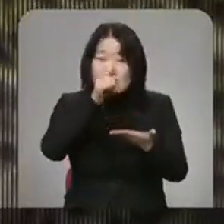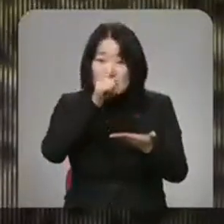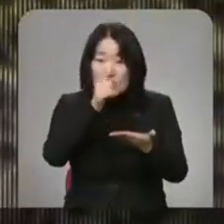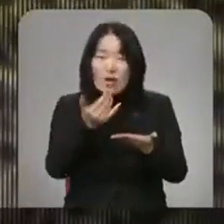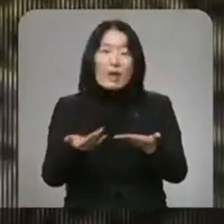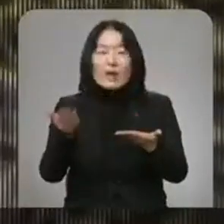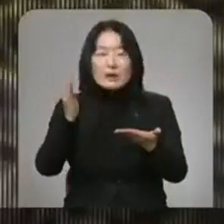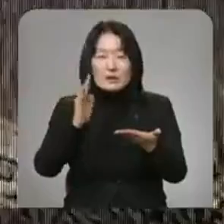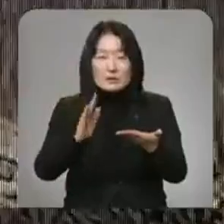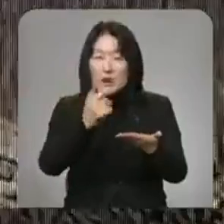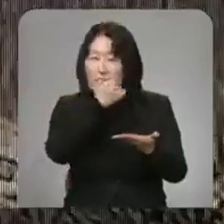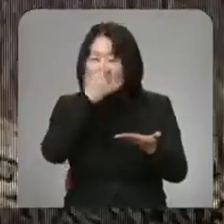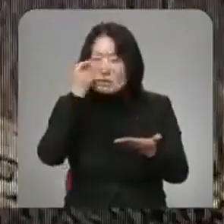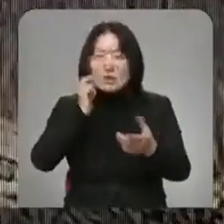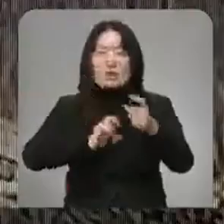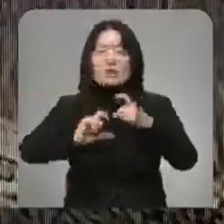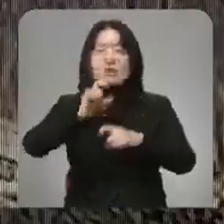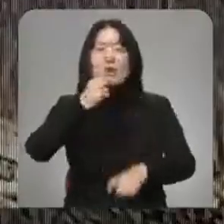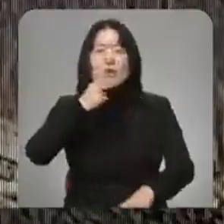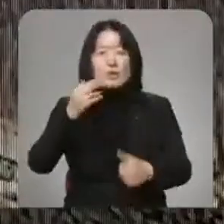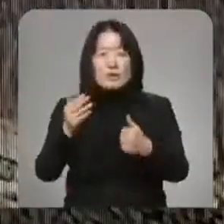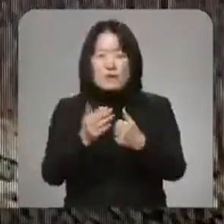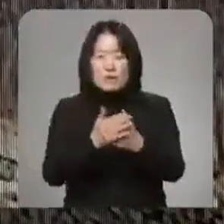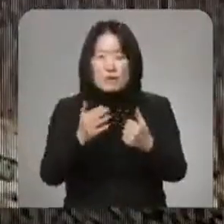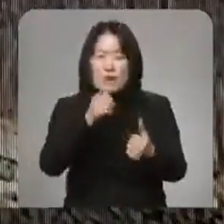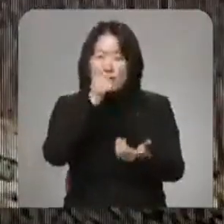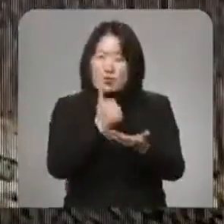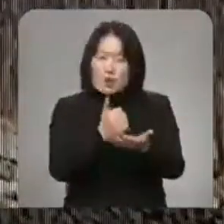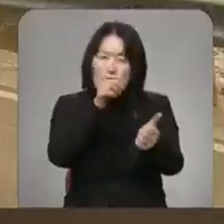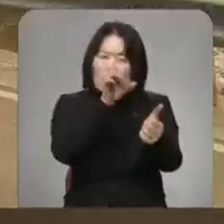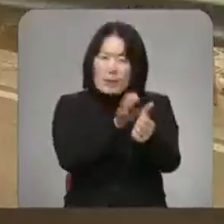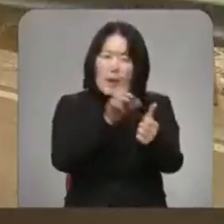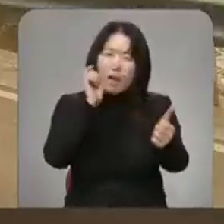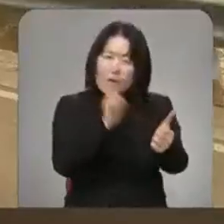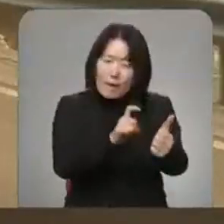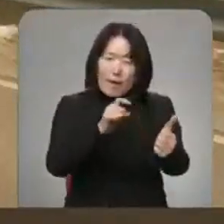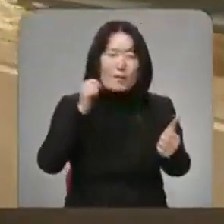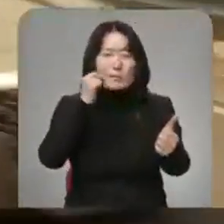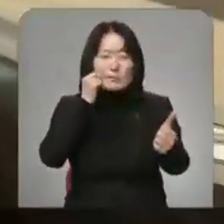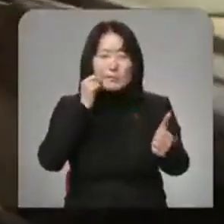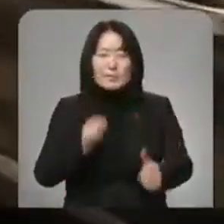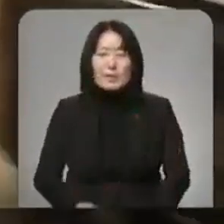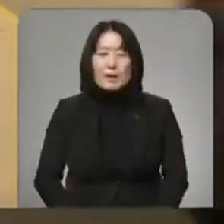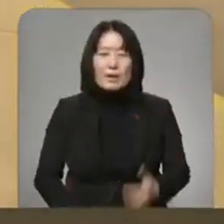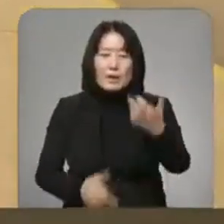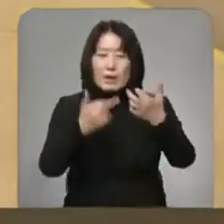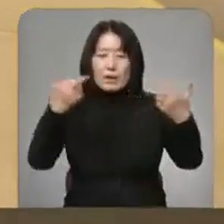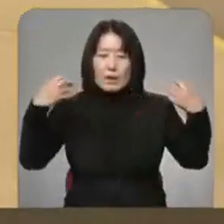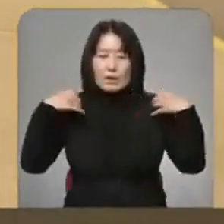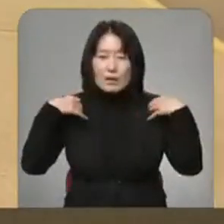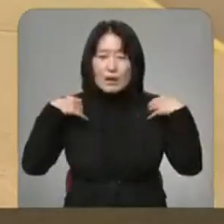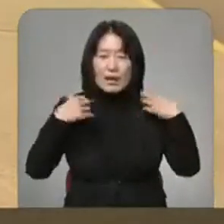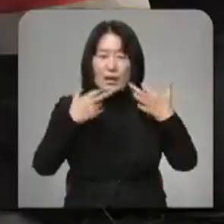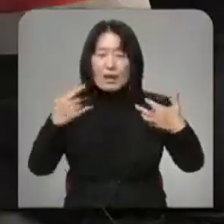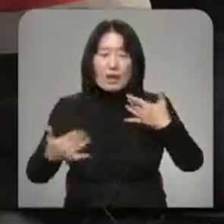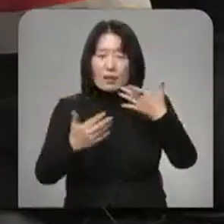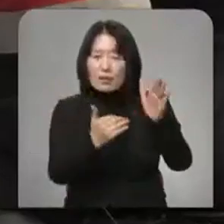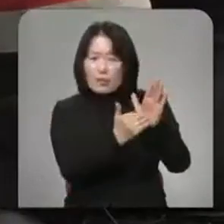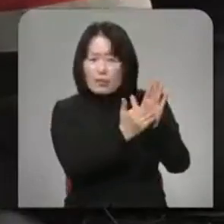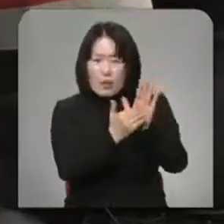경우라고 해도 추가 증거 없이는 책임을 묻을 대상을 찾기 어렵습니다 살림당국은 산불을 예방하고